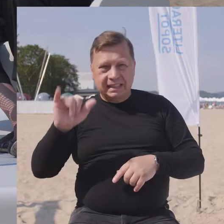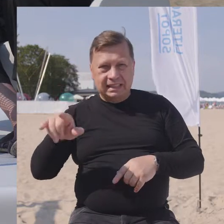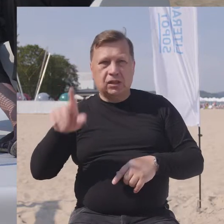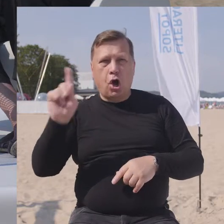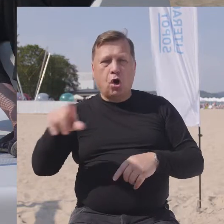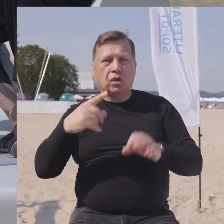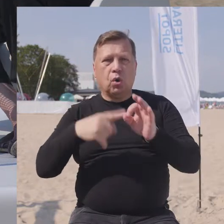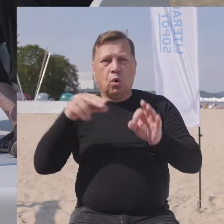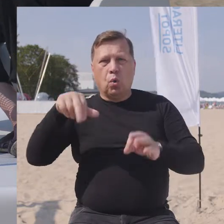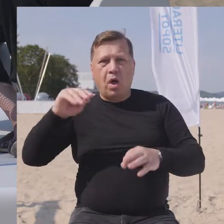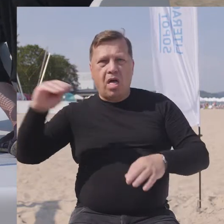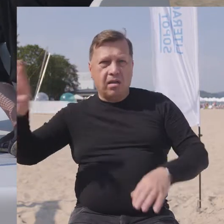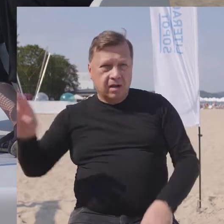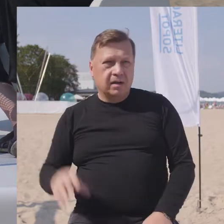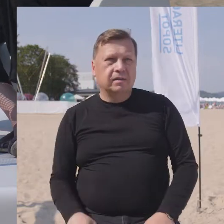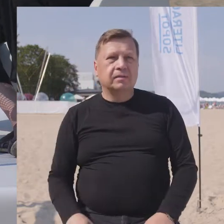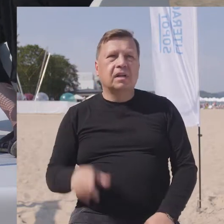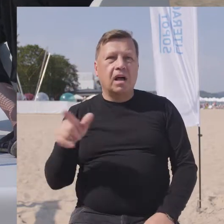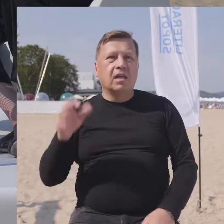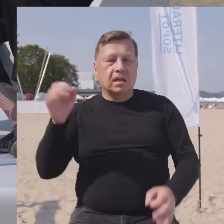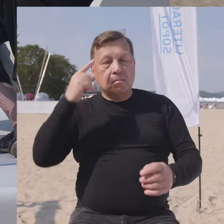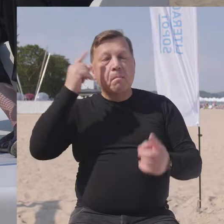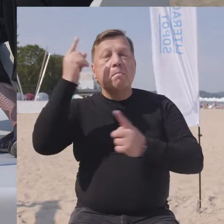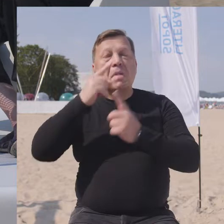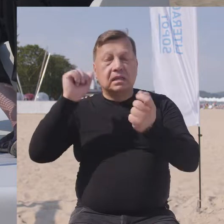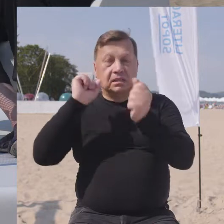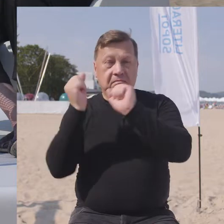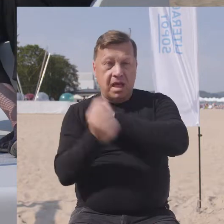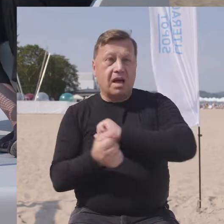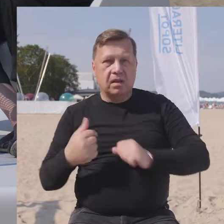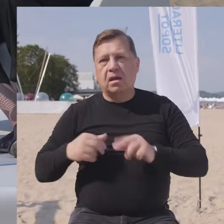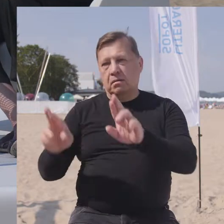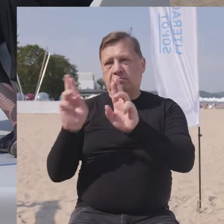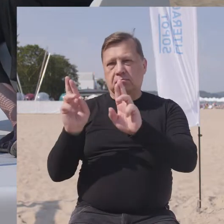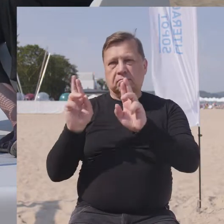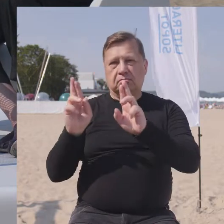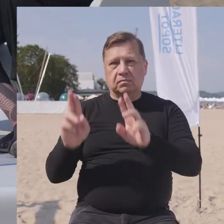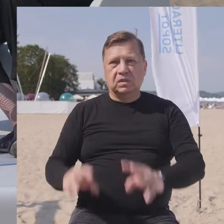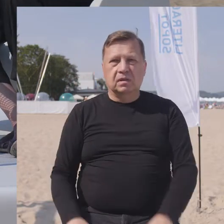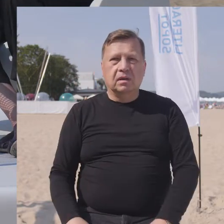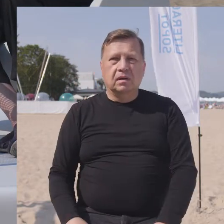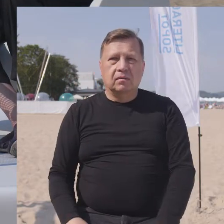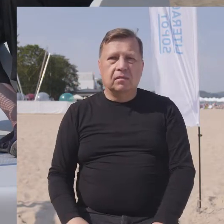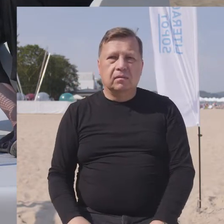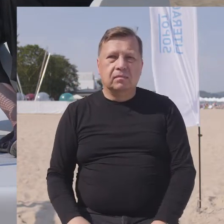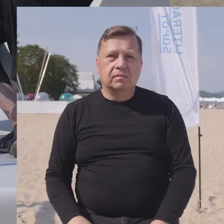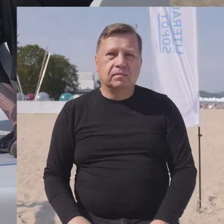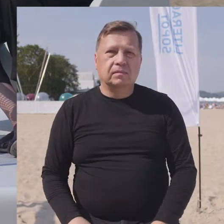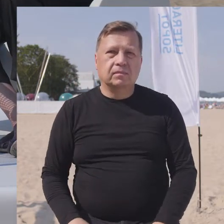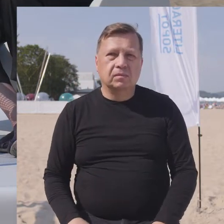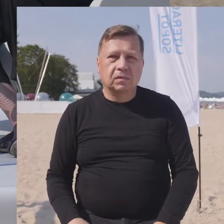to liczymy. On jest w procesie tranzycji myślowej, bardzo nas to cieszy. Trzymam kciuki. Natomiast jeśli chodzi